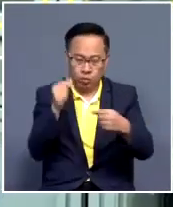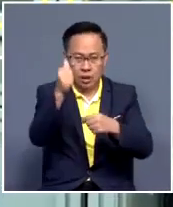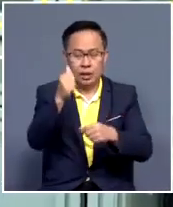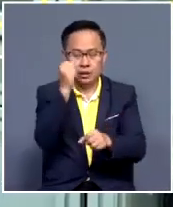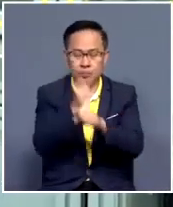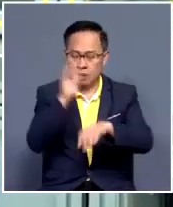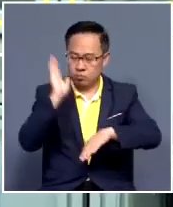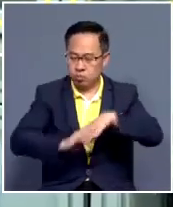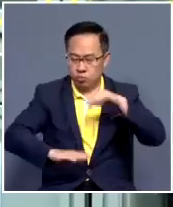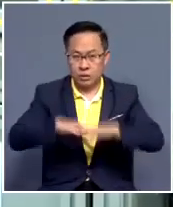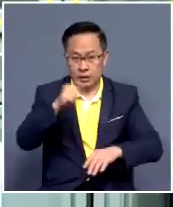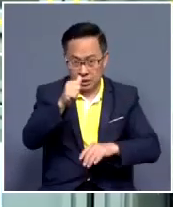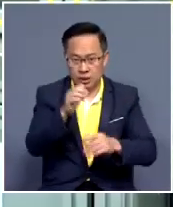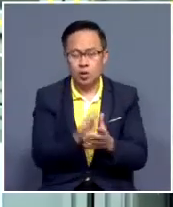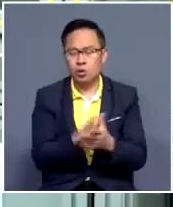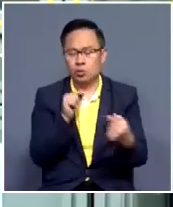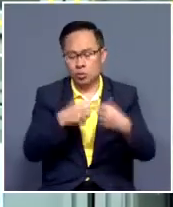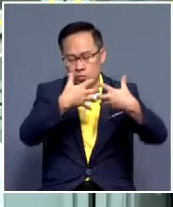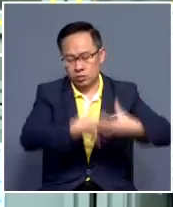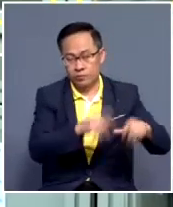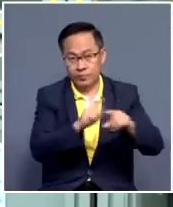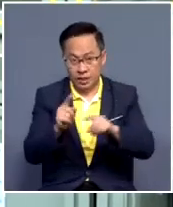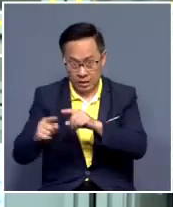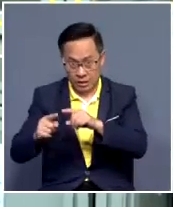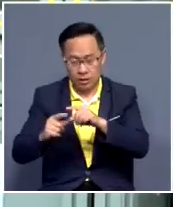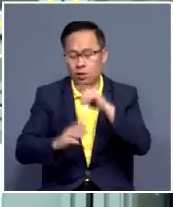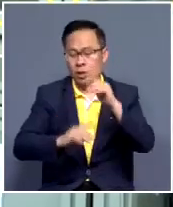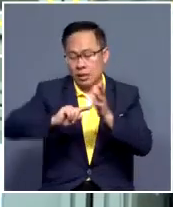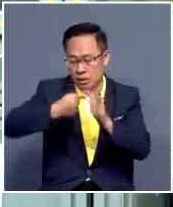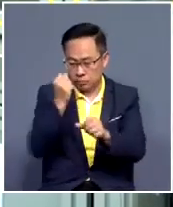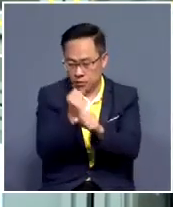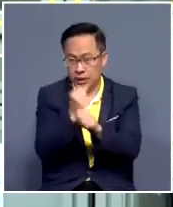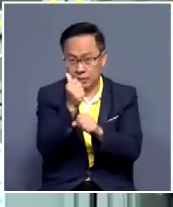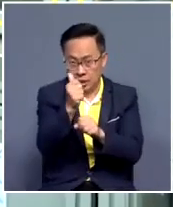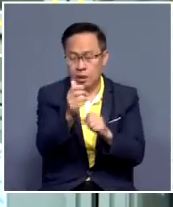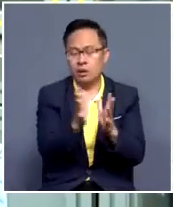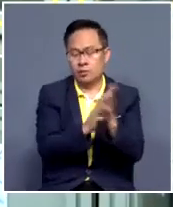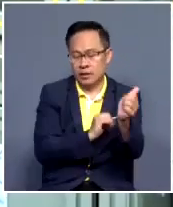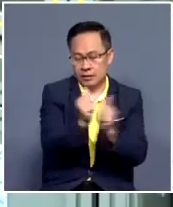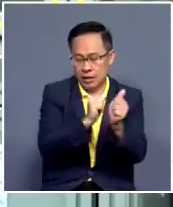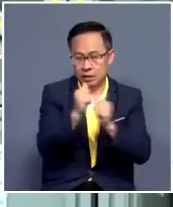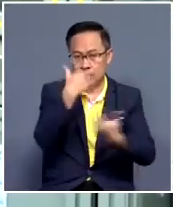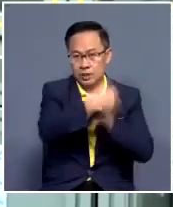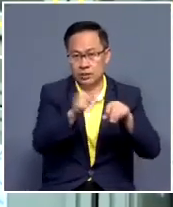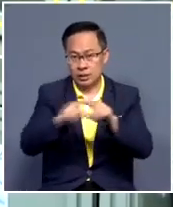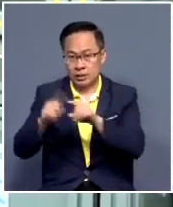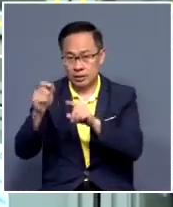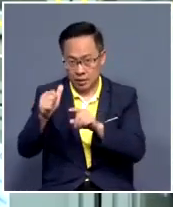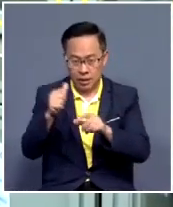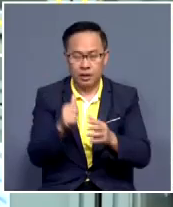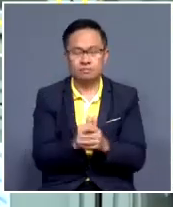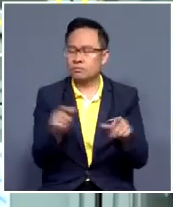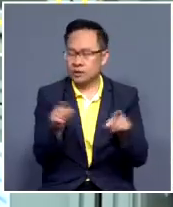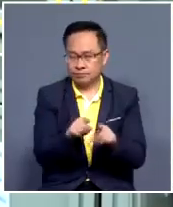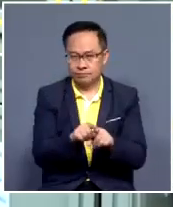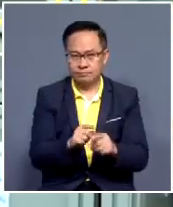นะครับมีทักษะเฉพาะกับอุตสาหกรรมนั้นนะครับและสามารถสร้างขีดความสามารถในการแข่งกับประเทศได้นะครับที่เรียกว่า 4.0 เนี่ยนะครับตัวนี้จะเป็นตัวตอบโ